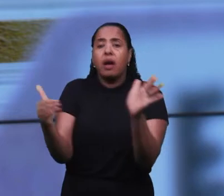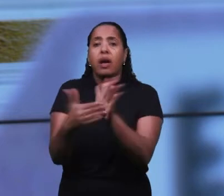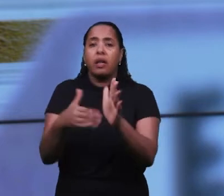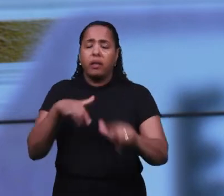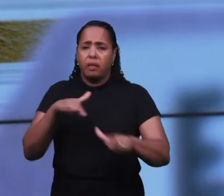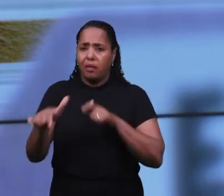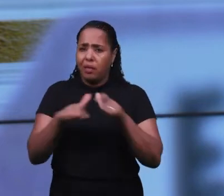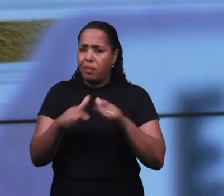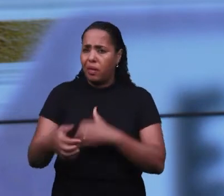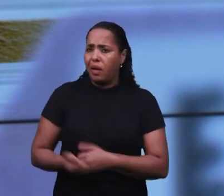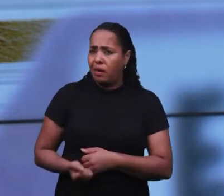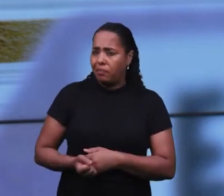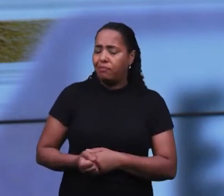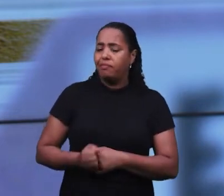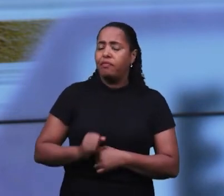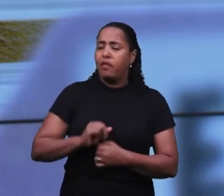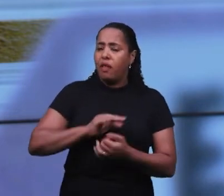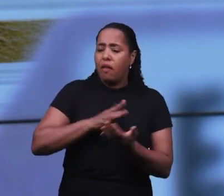à travers